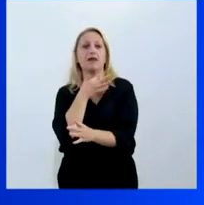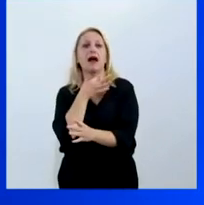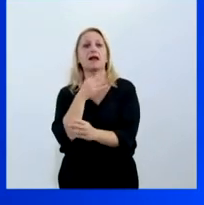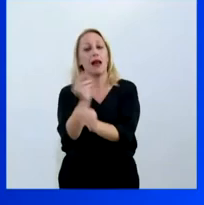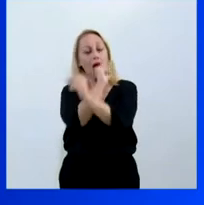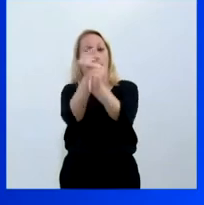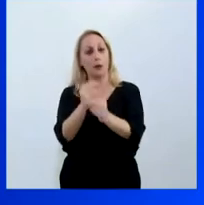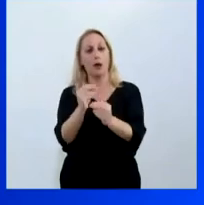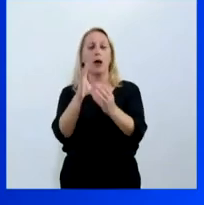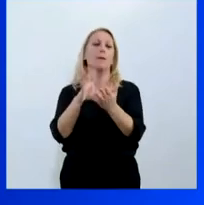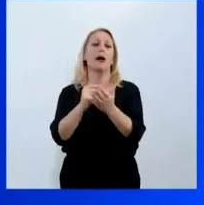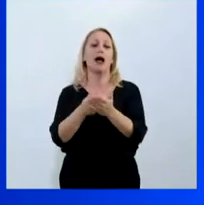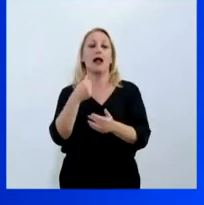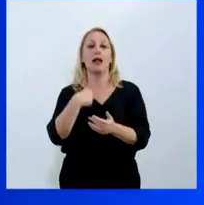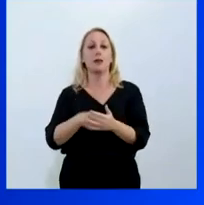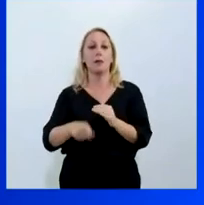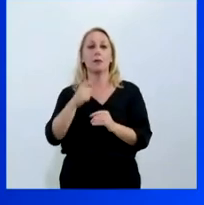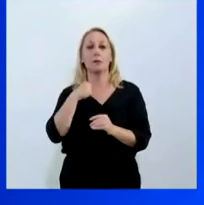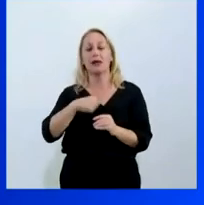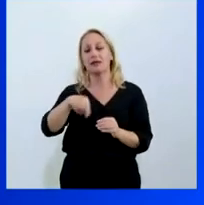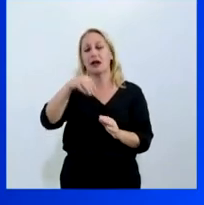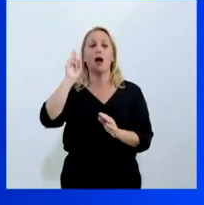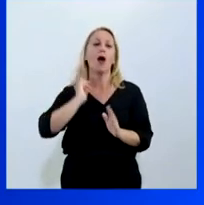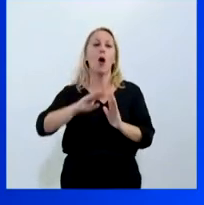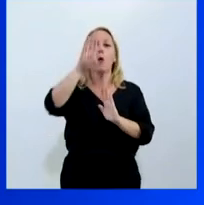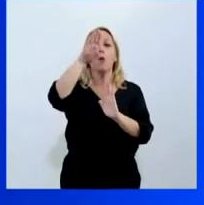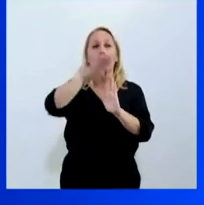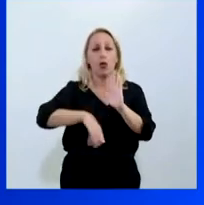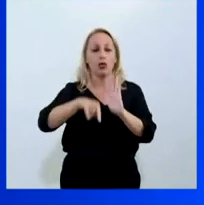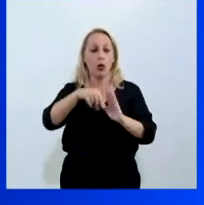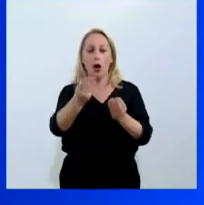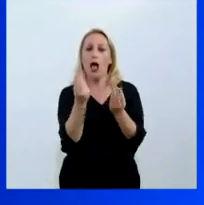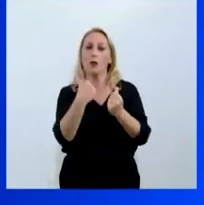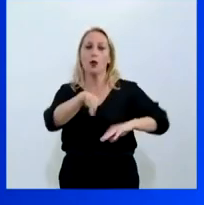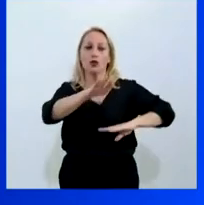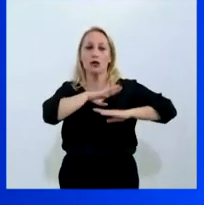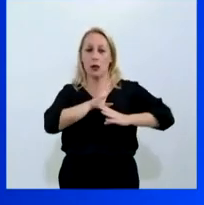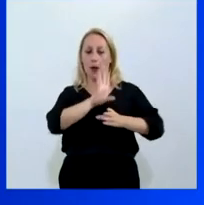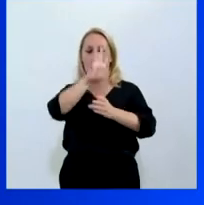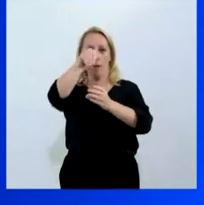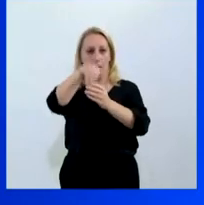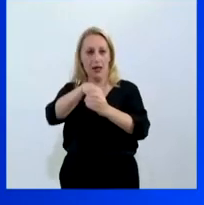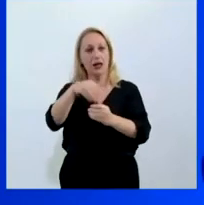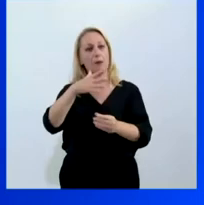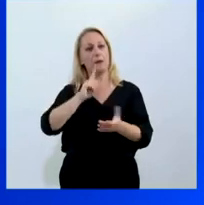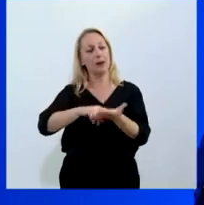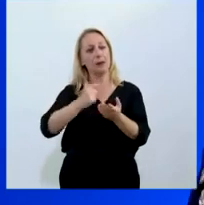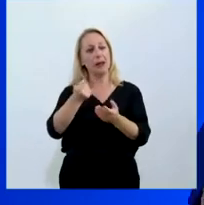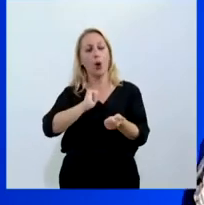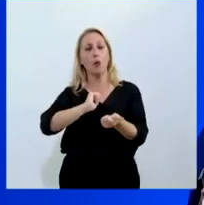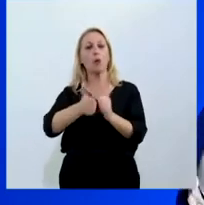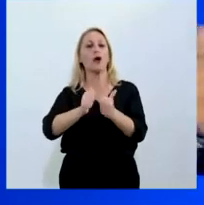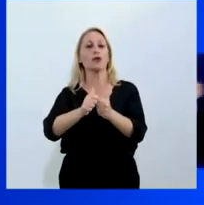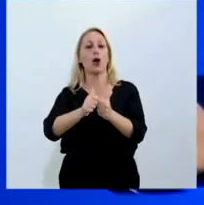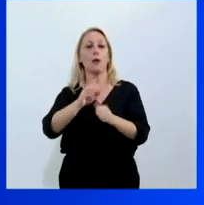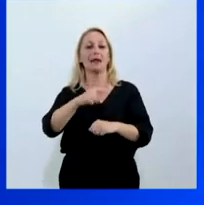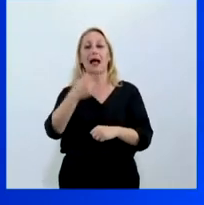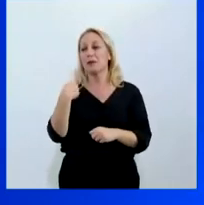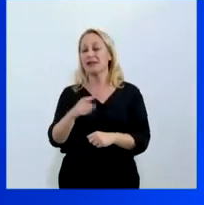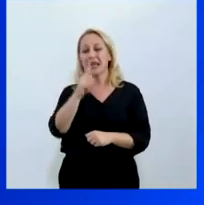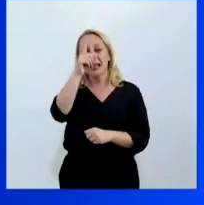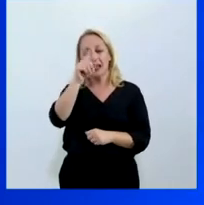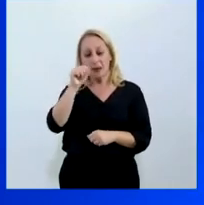πιο πολλά αυτοματοποιημένα πρωτόκολλα εμπλοκής των ενόπλων δυνάμεων, χωρίς, θα έλεγα, μερικές φορές την γραφειοκρατία που πολλές φορές